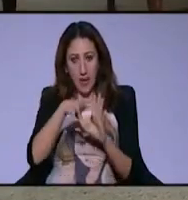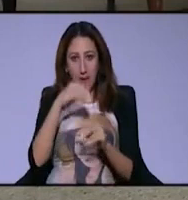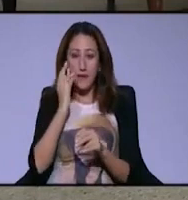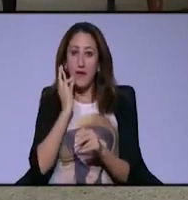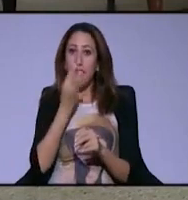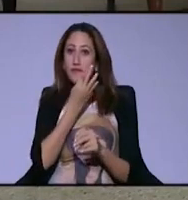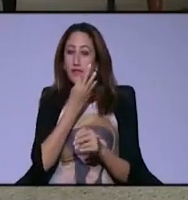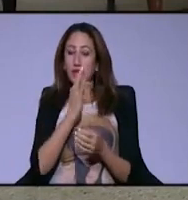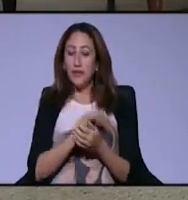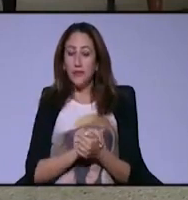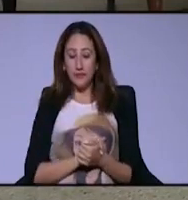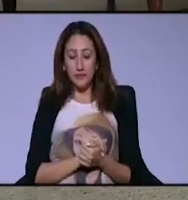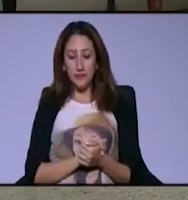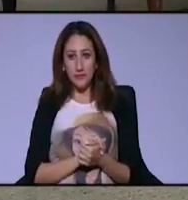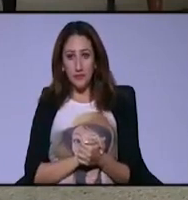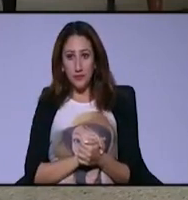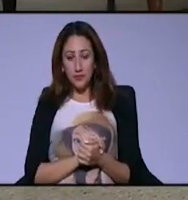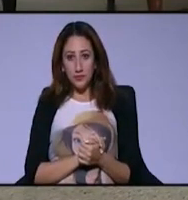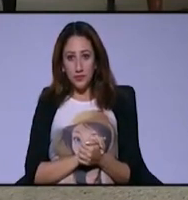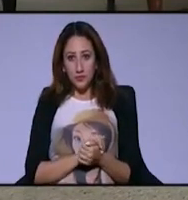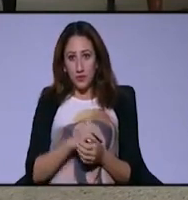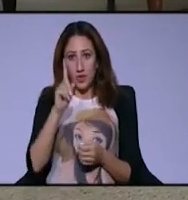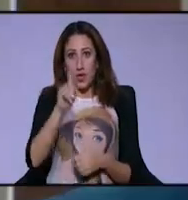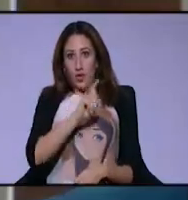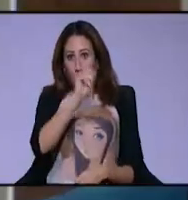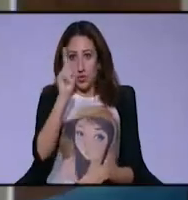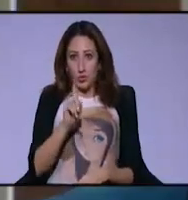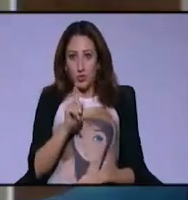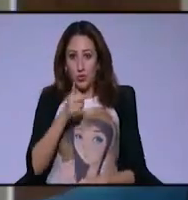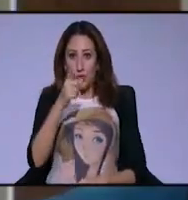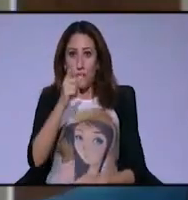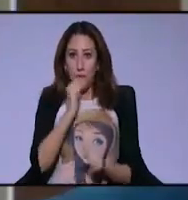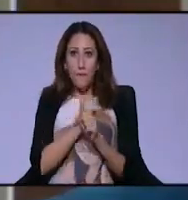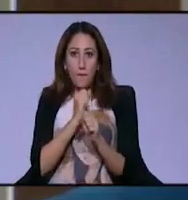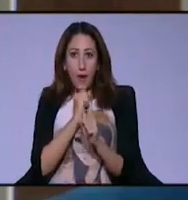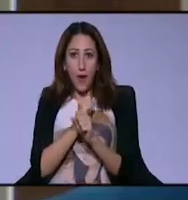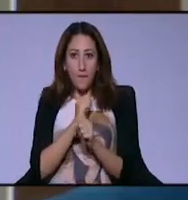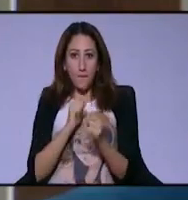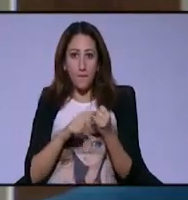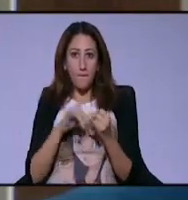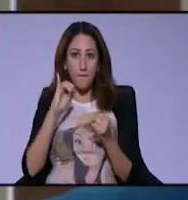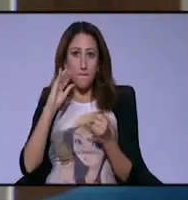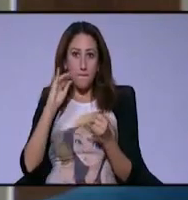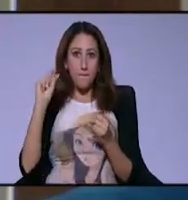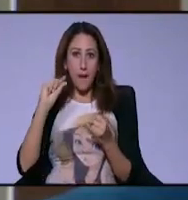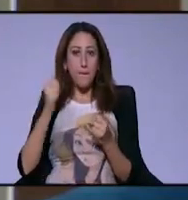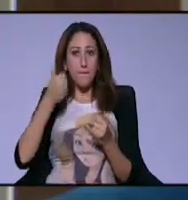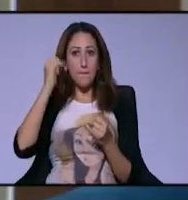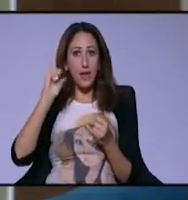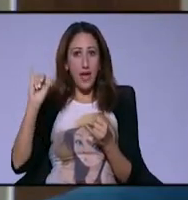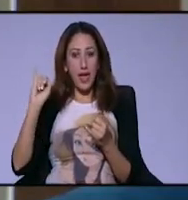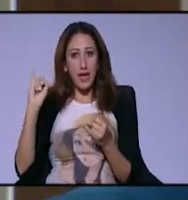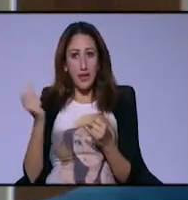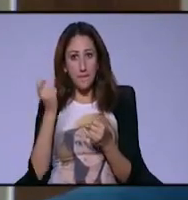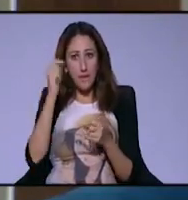الشيخ اسامه الازهري وفضيله الشيخ علي جمعه ونفس فريق العمل محمد ابو سعد، ايمن ابو المكارم مدير